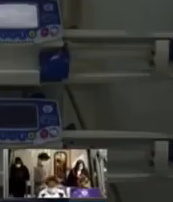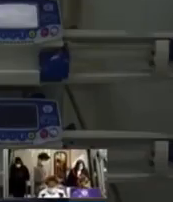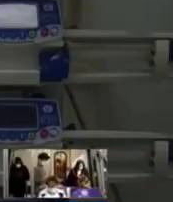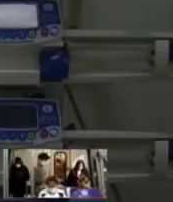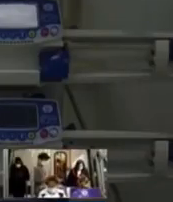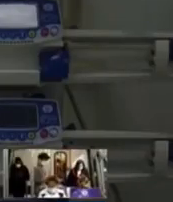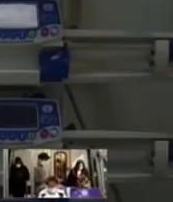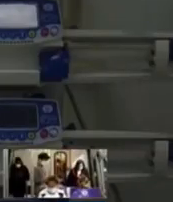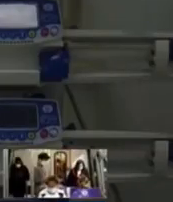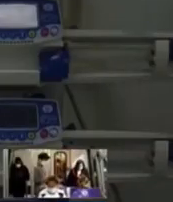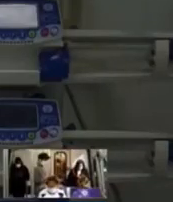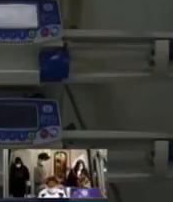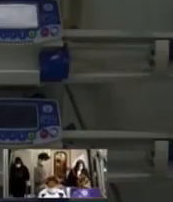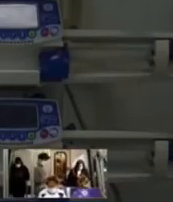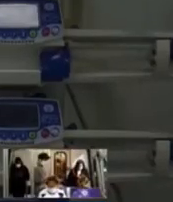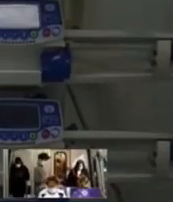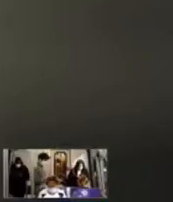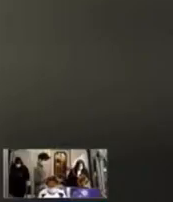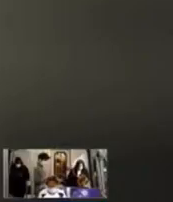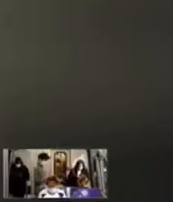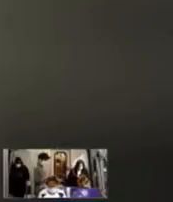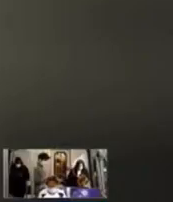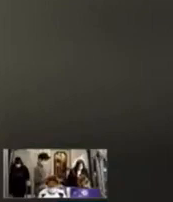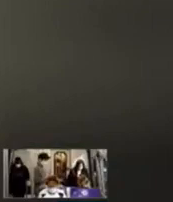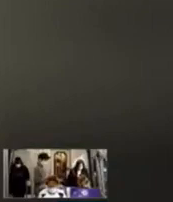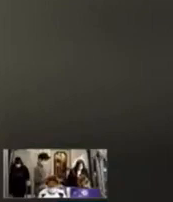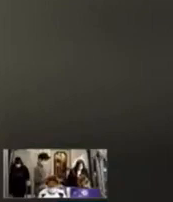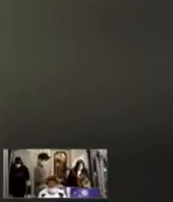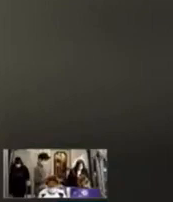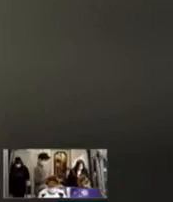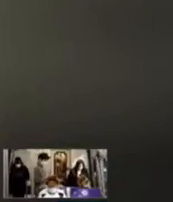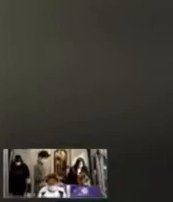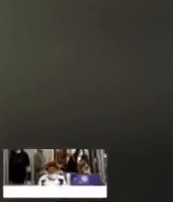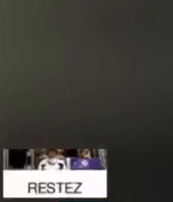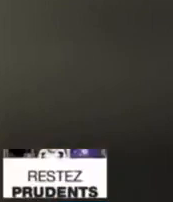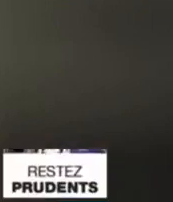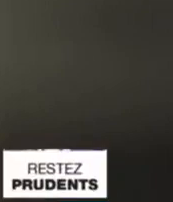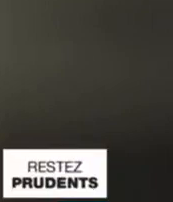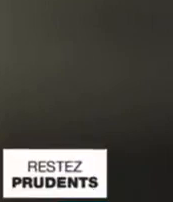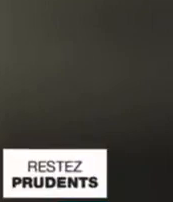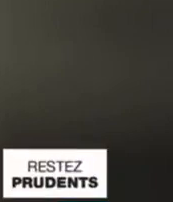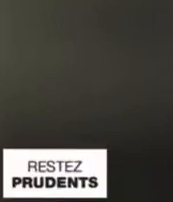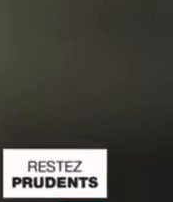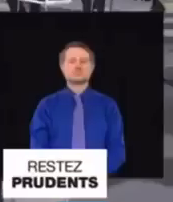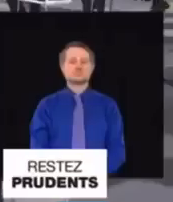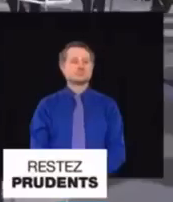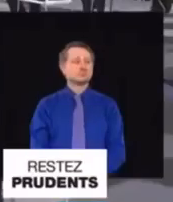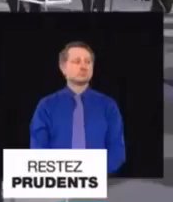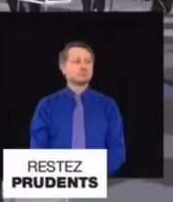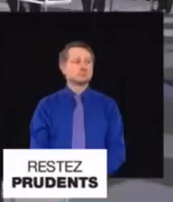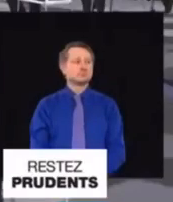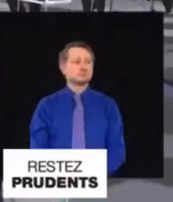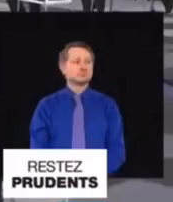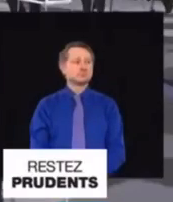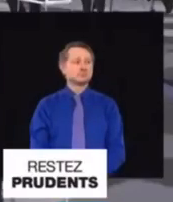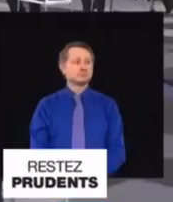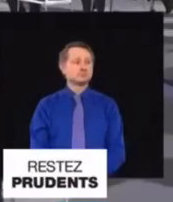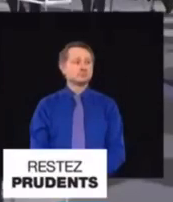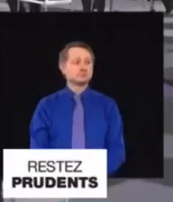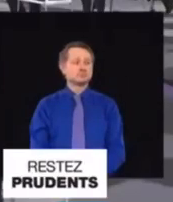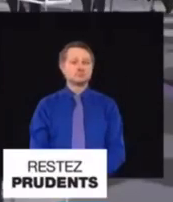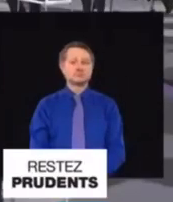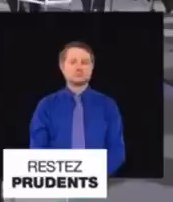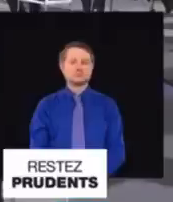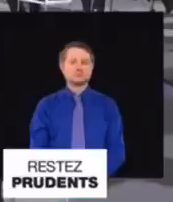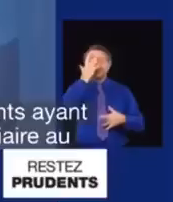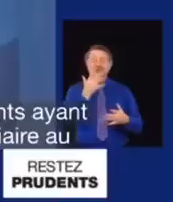la communauté scientifique. Des centaines de cas sont recensés à travers le monde, notamment dans l'État de New York, meurtri par